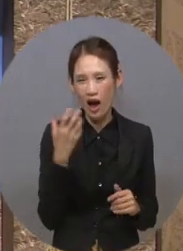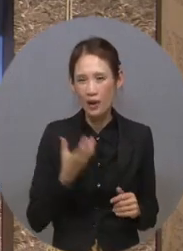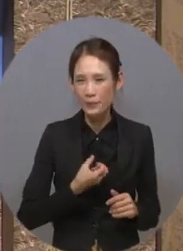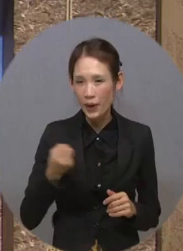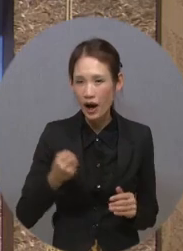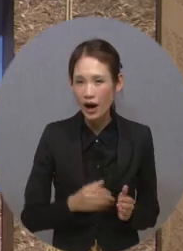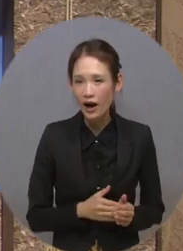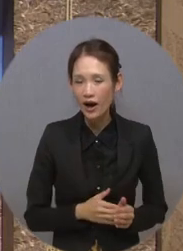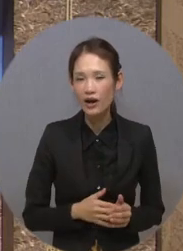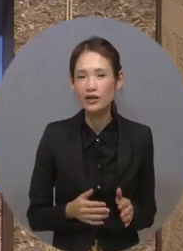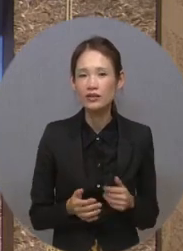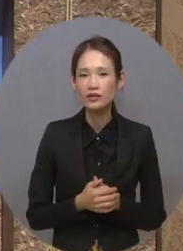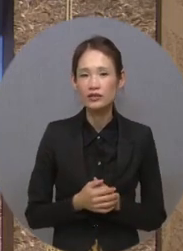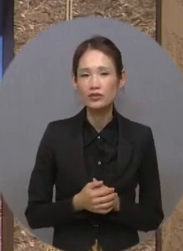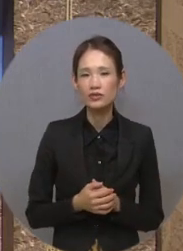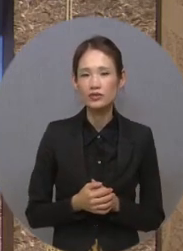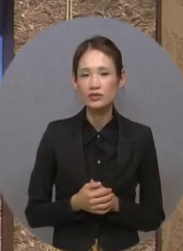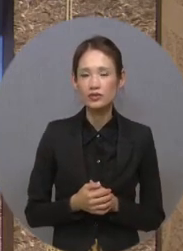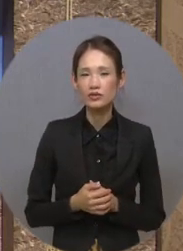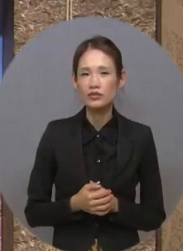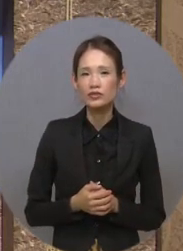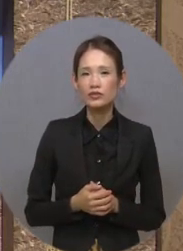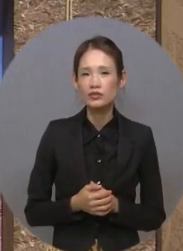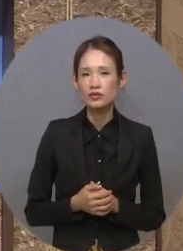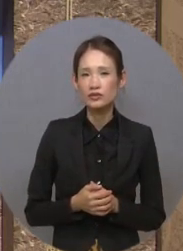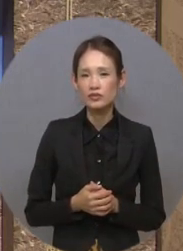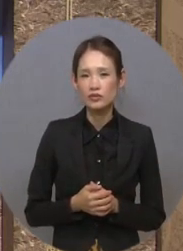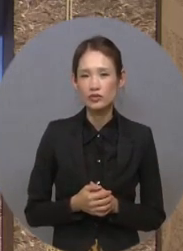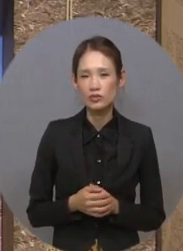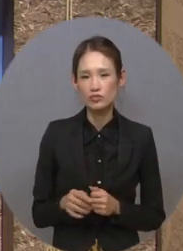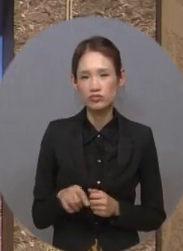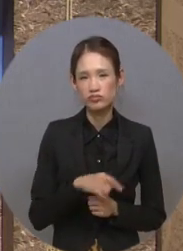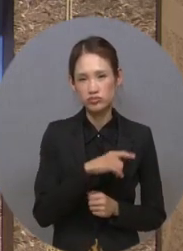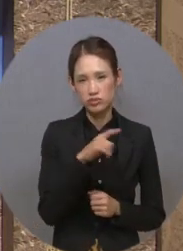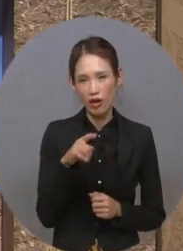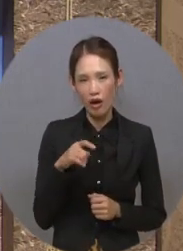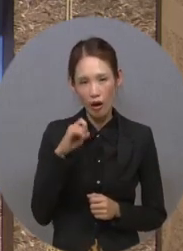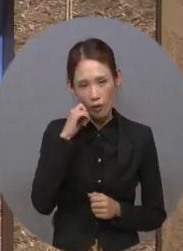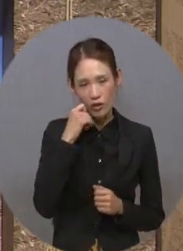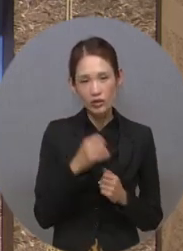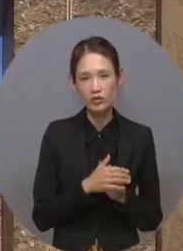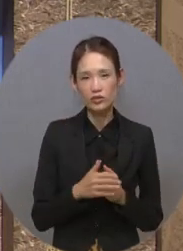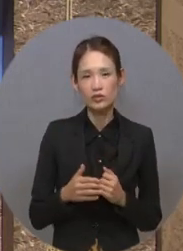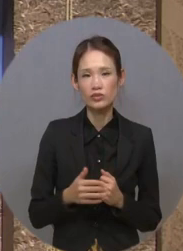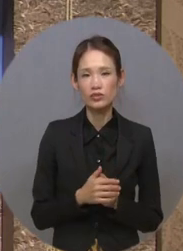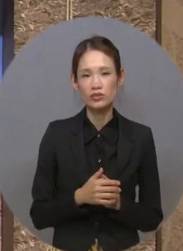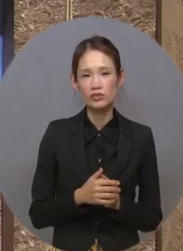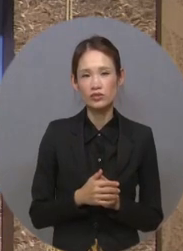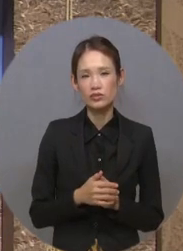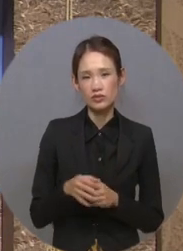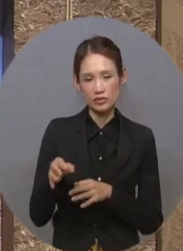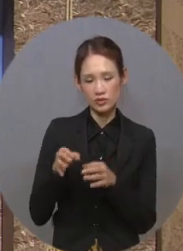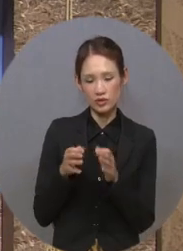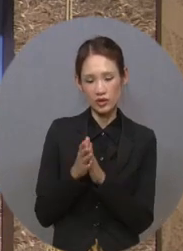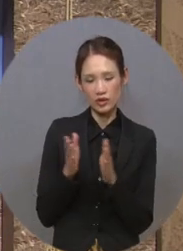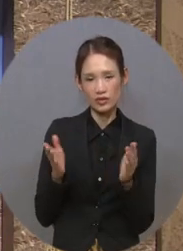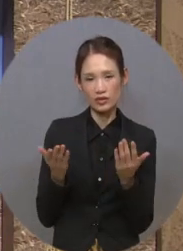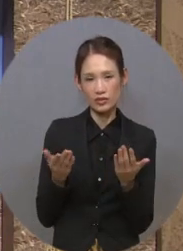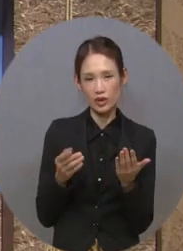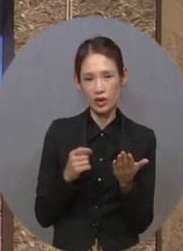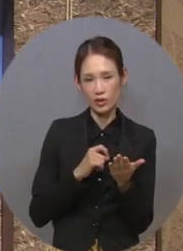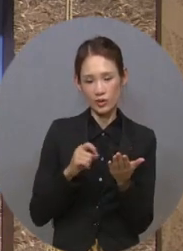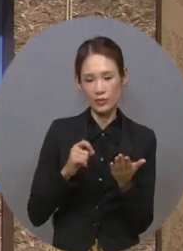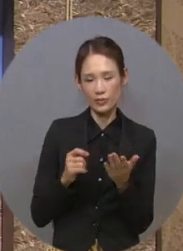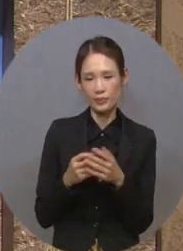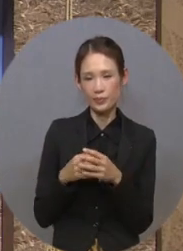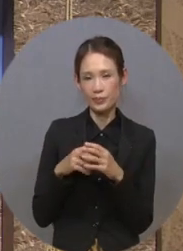우리 지역 우리 소상공인들이 어려움을 있으니까 서점가에 어떤 책을 네. 좀 쪼개기를